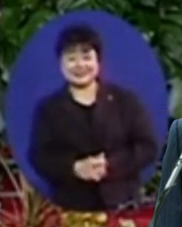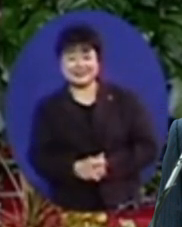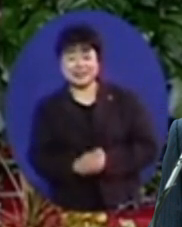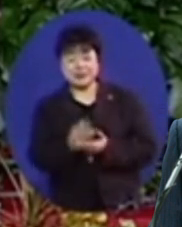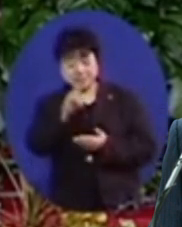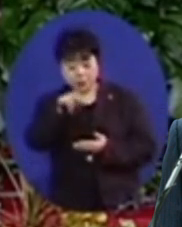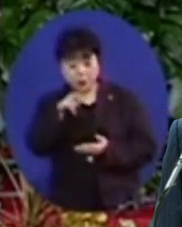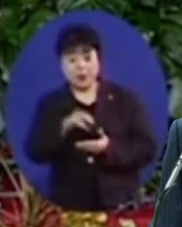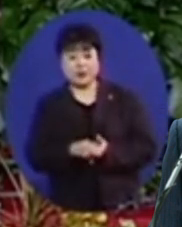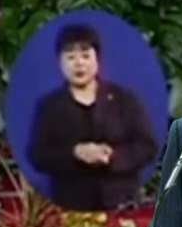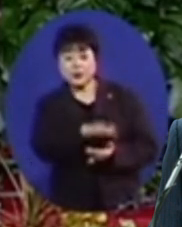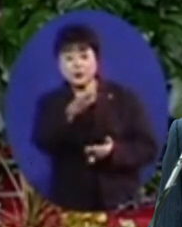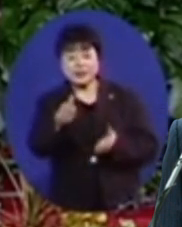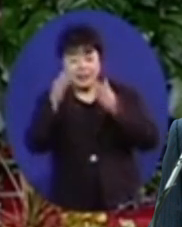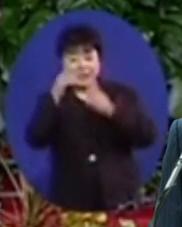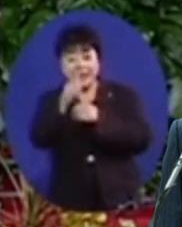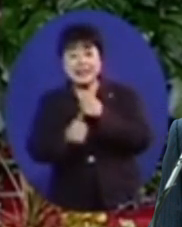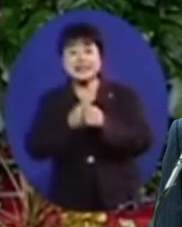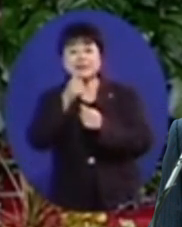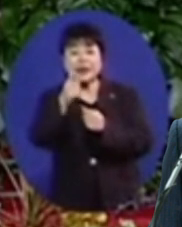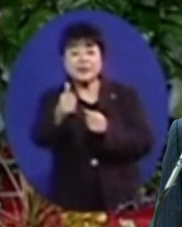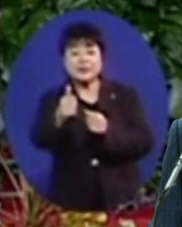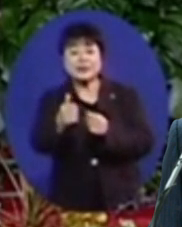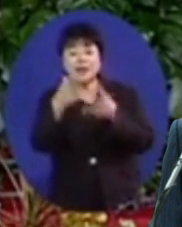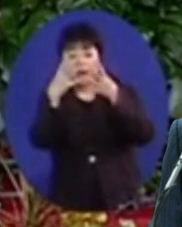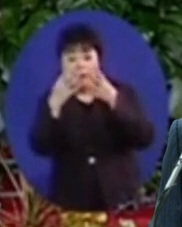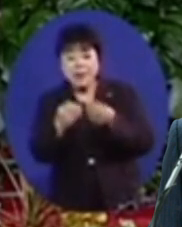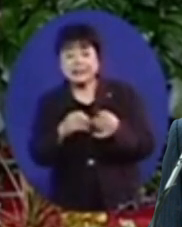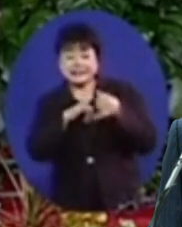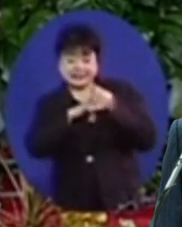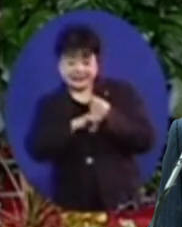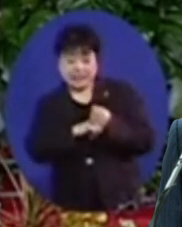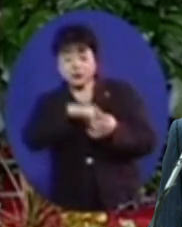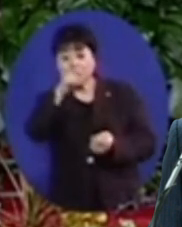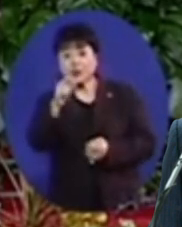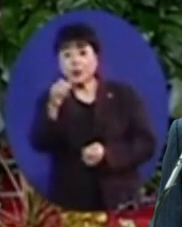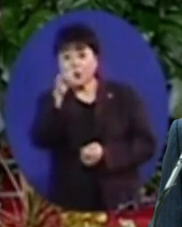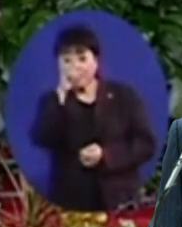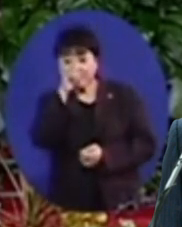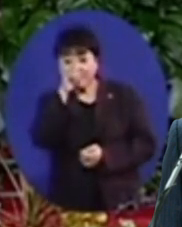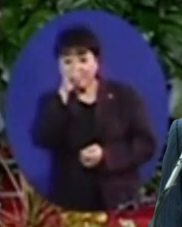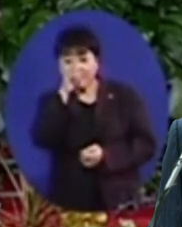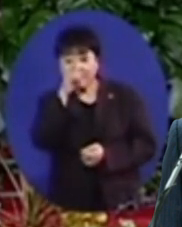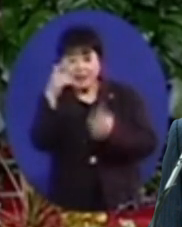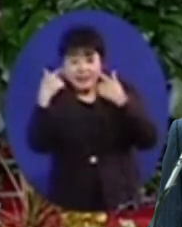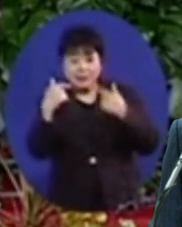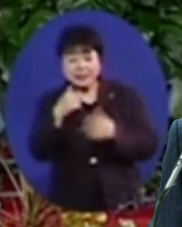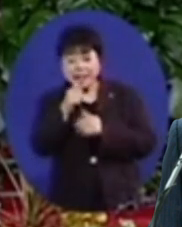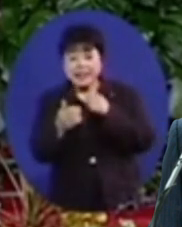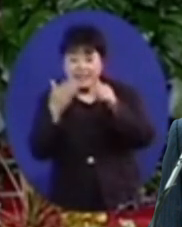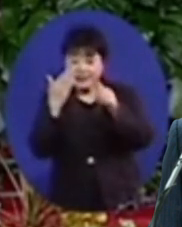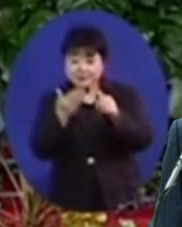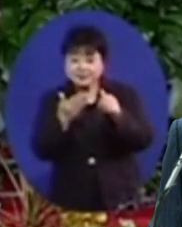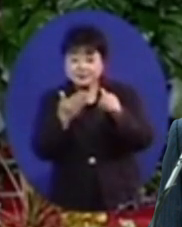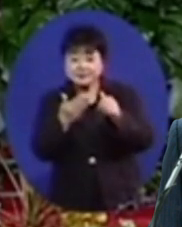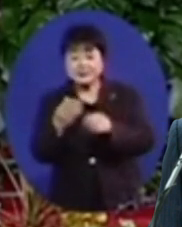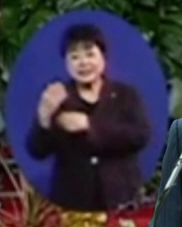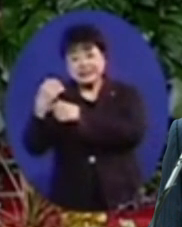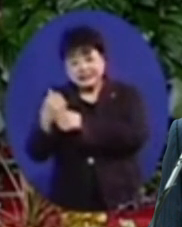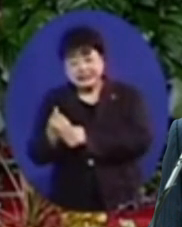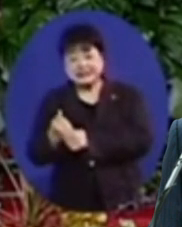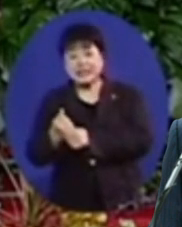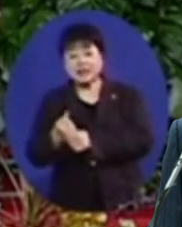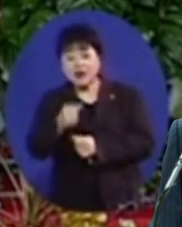성경에는 우리를 향한 하나님의 수많은 약속들이 기록되어 있습니다. 우리는 날마다 하나님을 의지하며